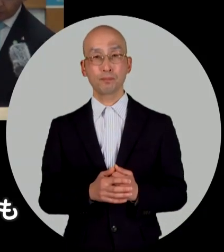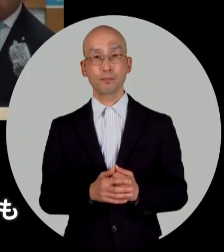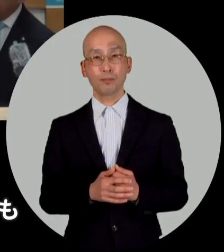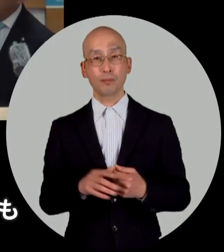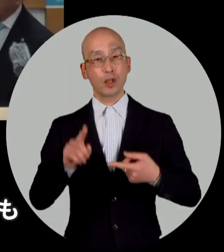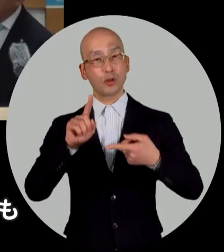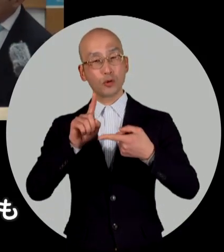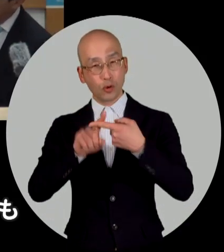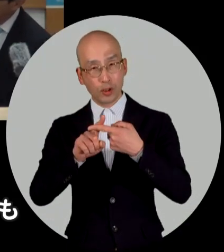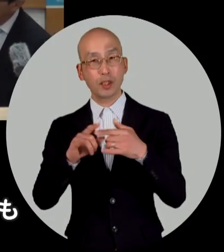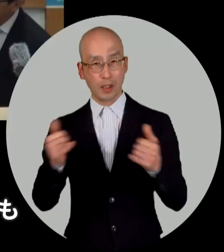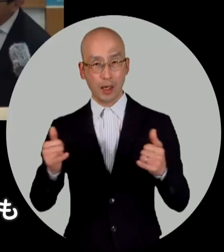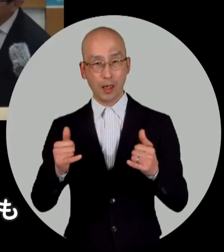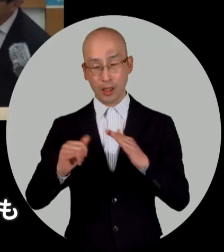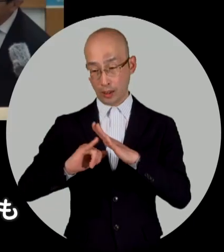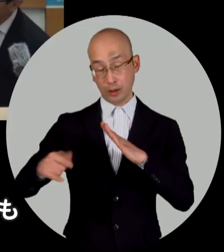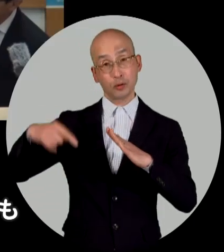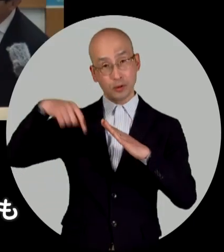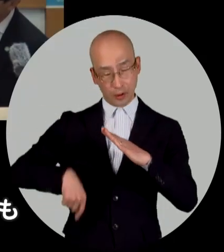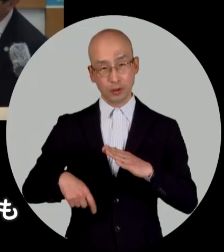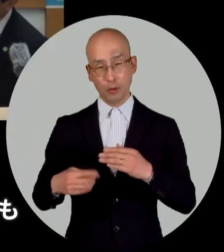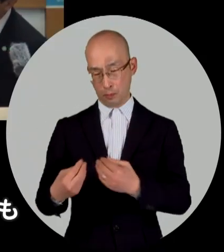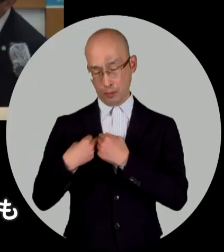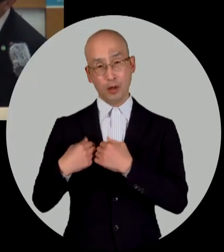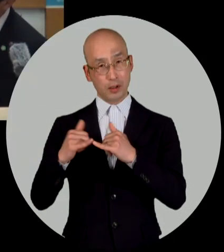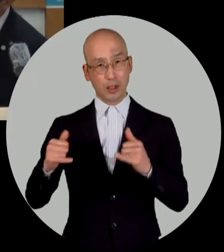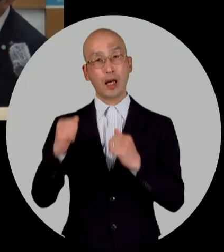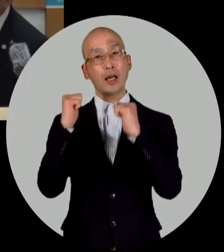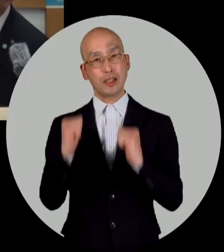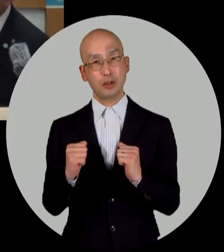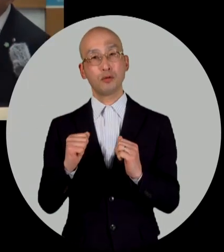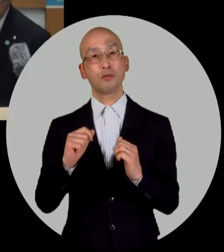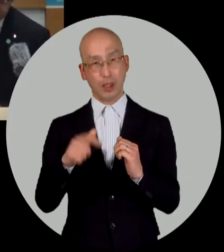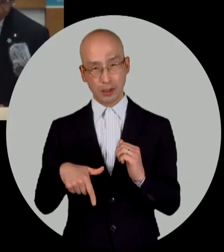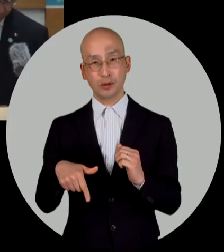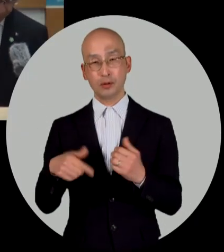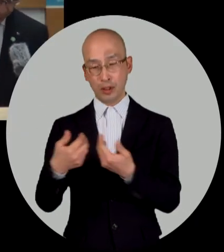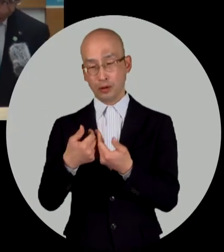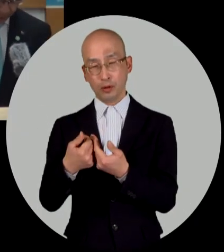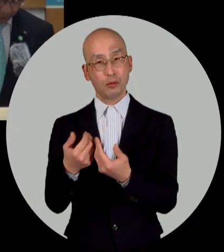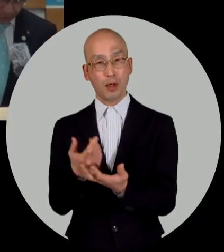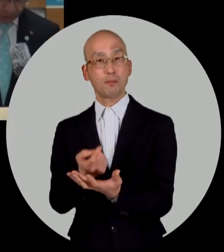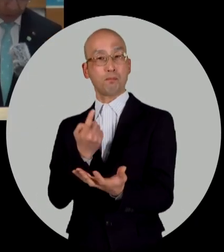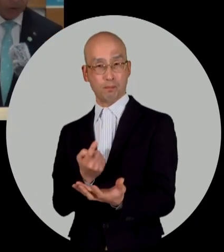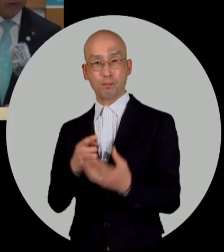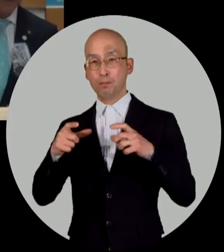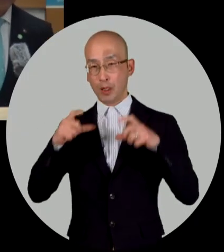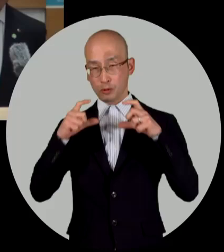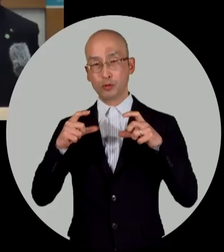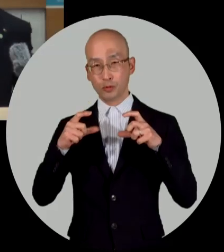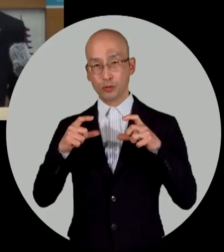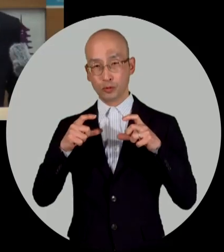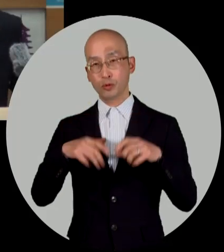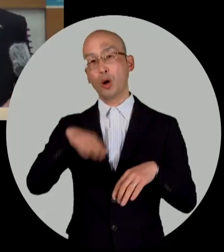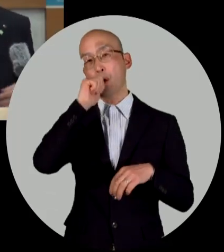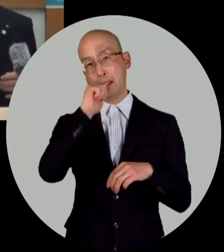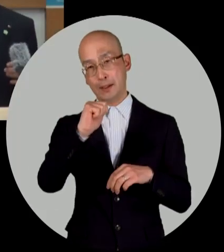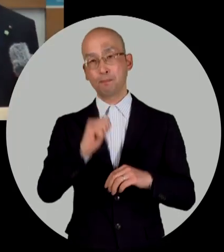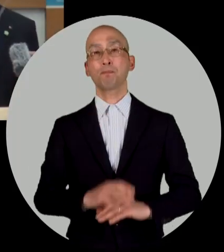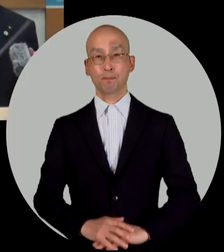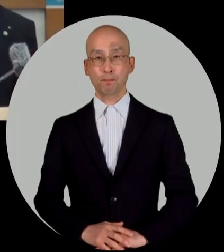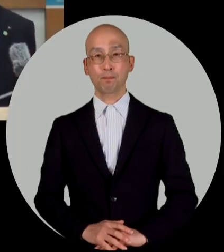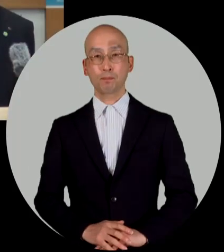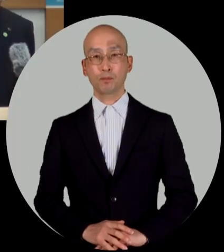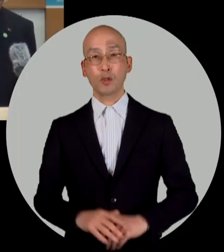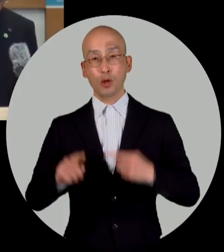者、それから同居家族に陽性者がいる場合についても人混みを避けてマスクの着用ということでございます。厚